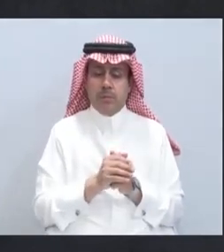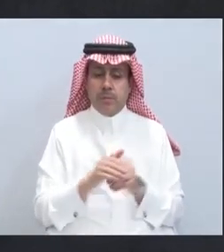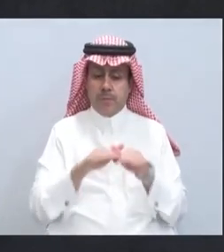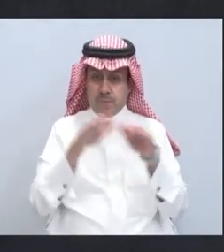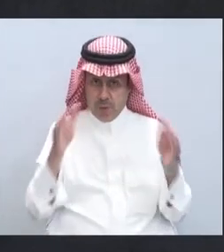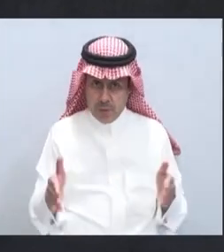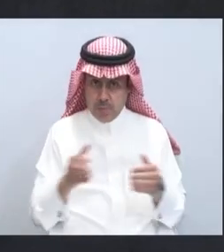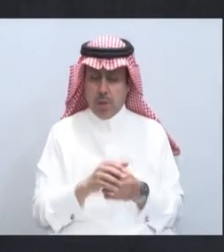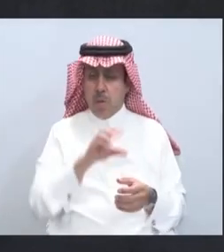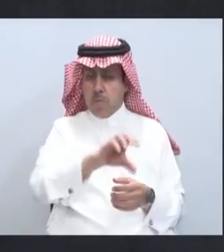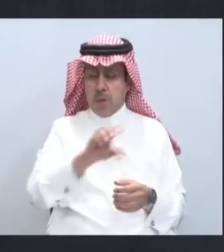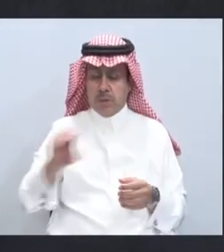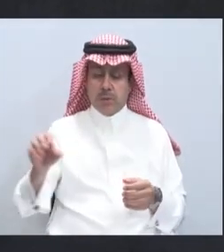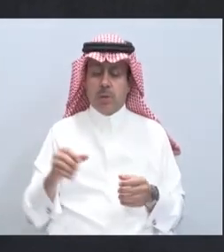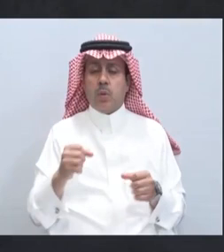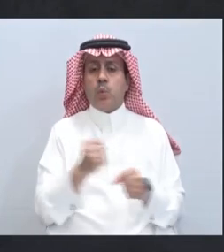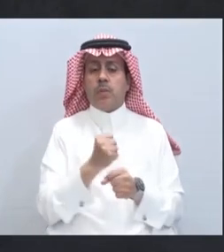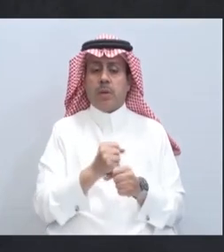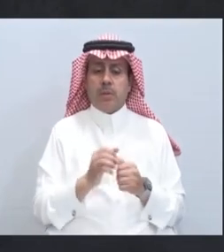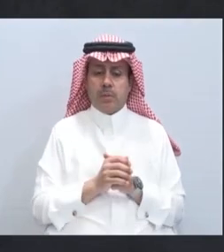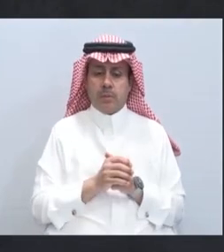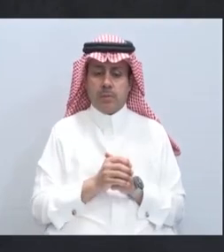وايضا البرامج والتطبيقات